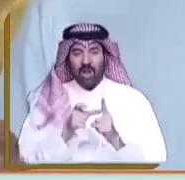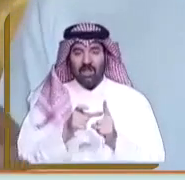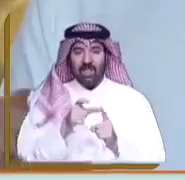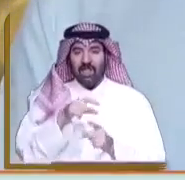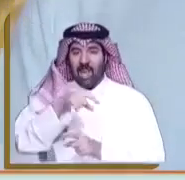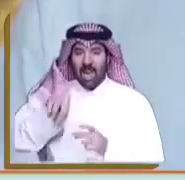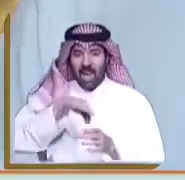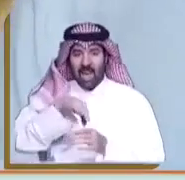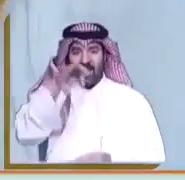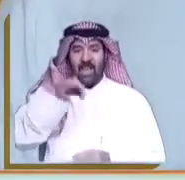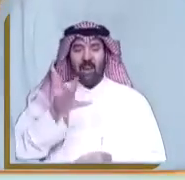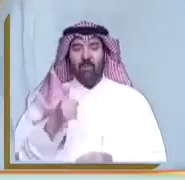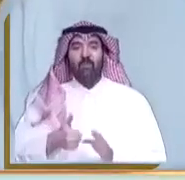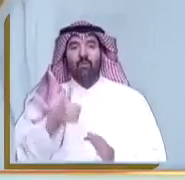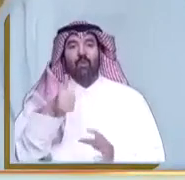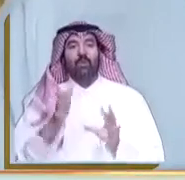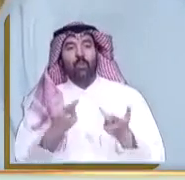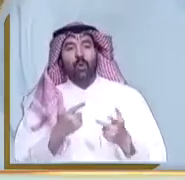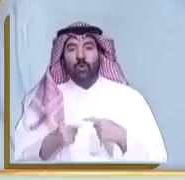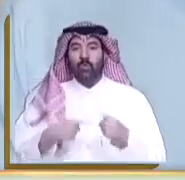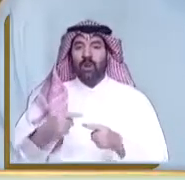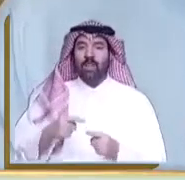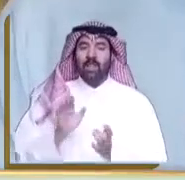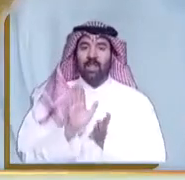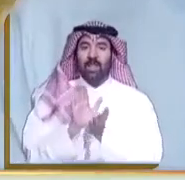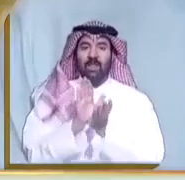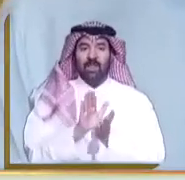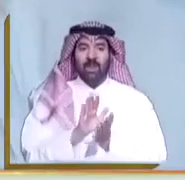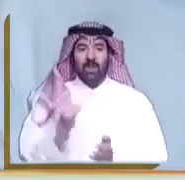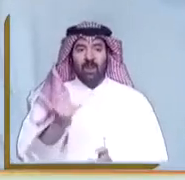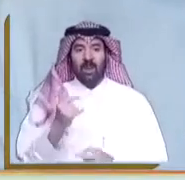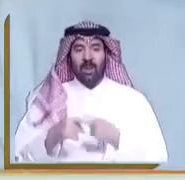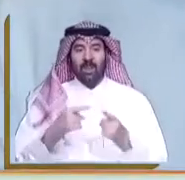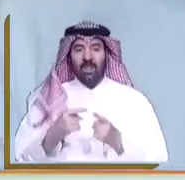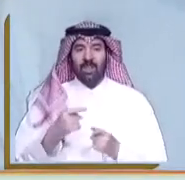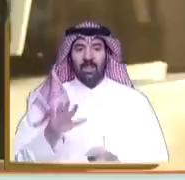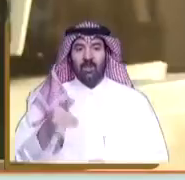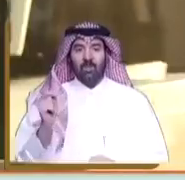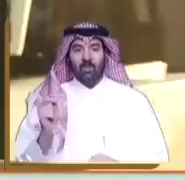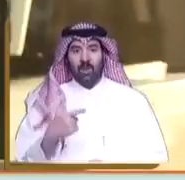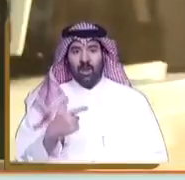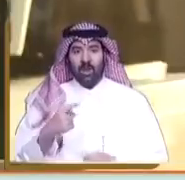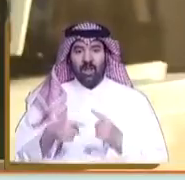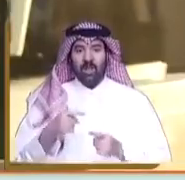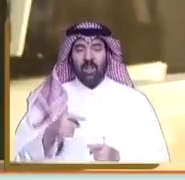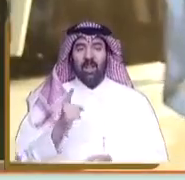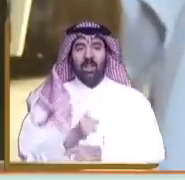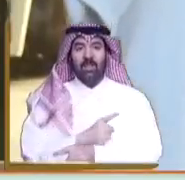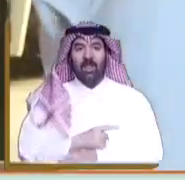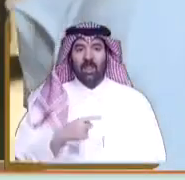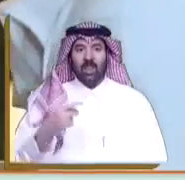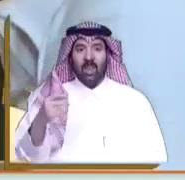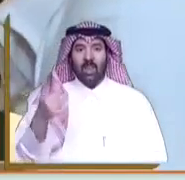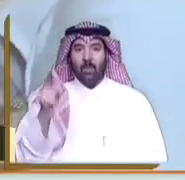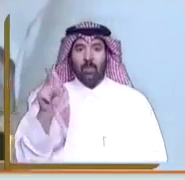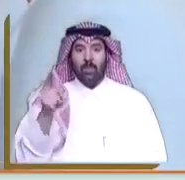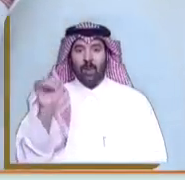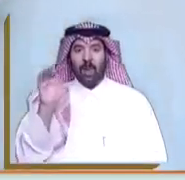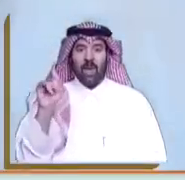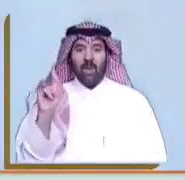اختيار طبعا كل جائزة منهم. اسمح لي عبد الله بس لقاء سريع يعني مع الأستاذ إبراهيم الحساوي الفائز في